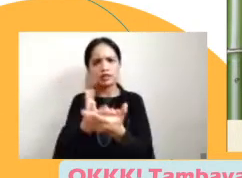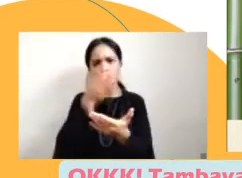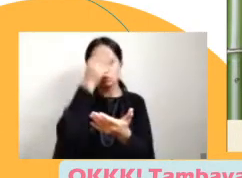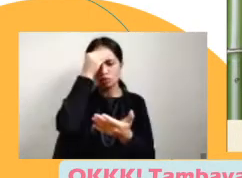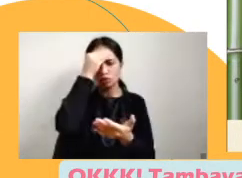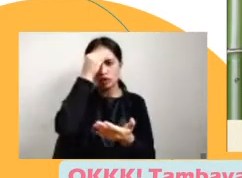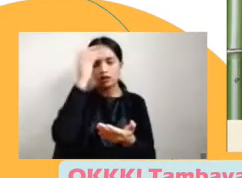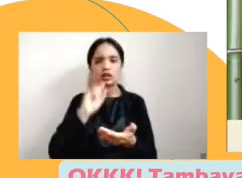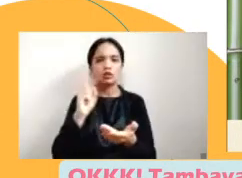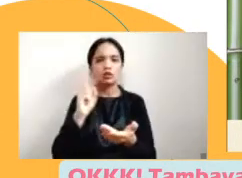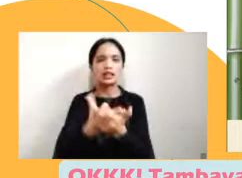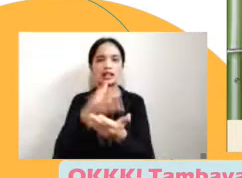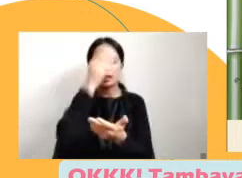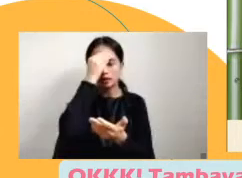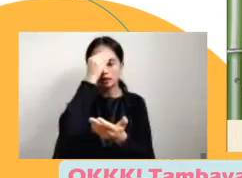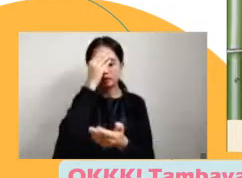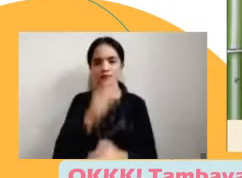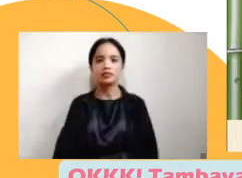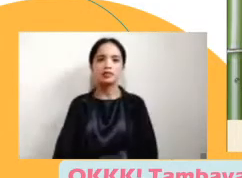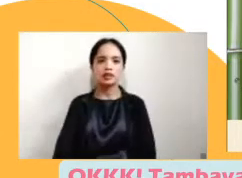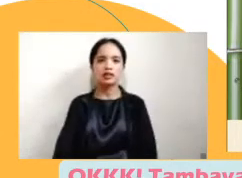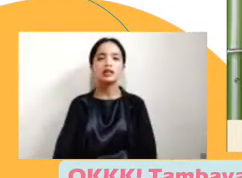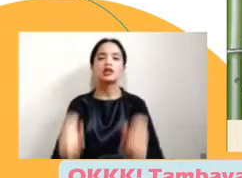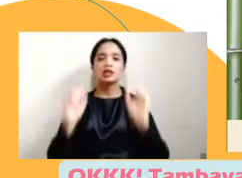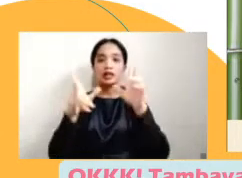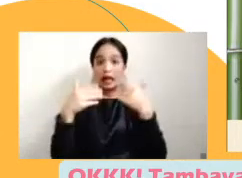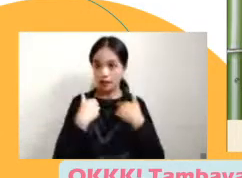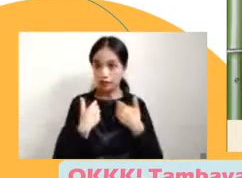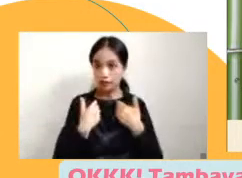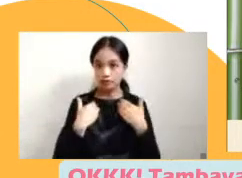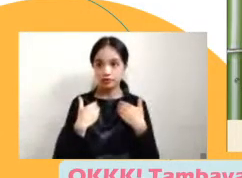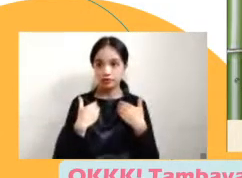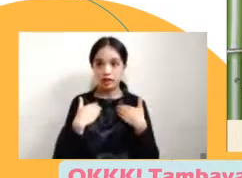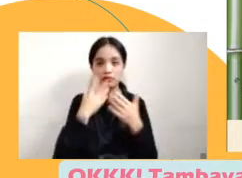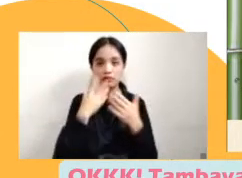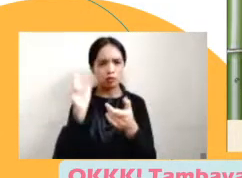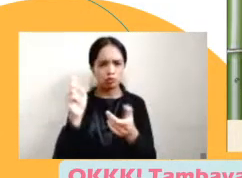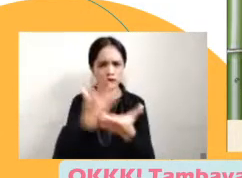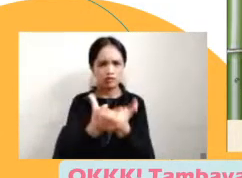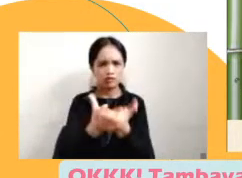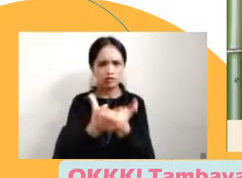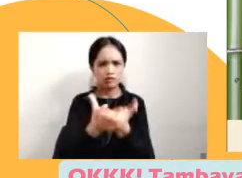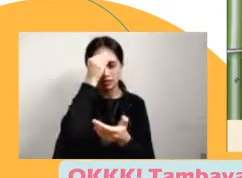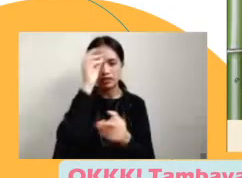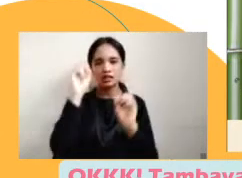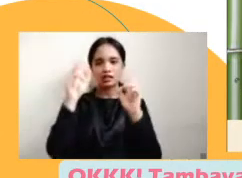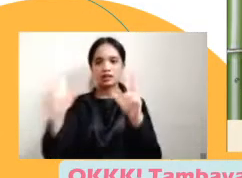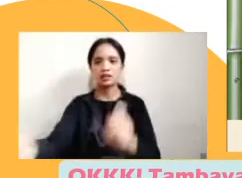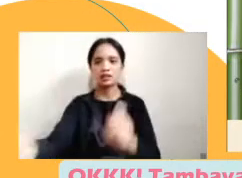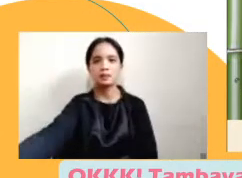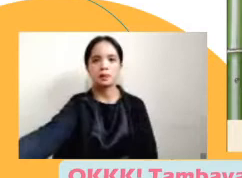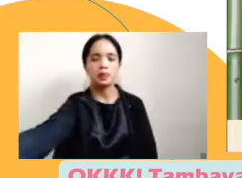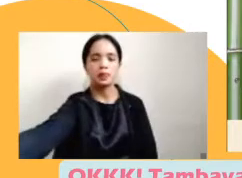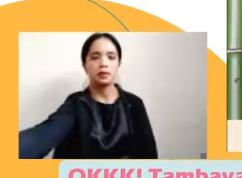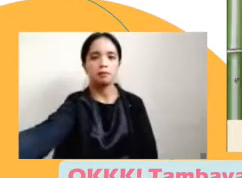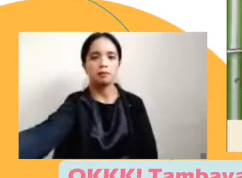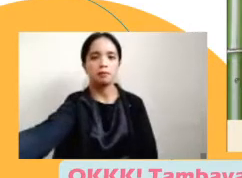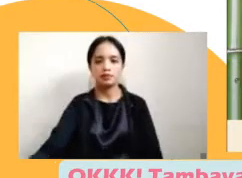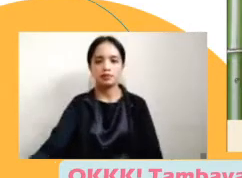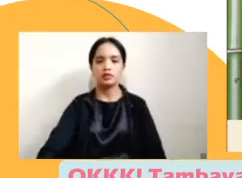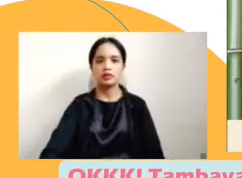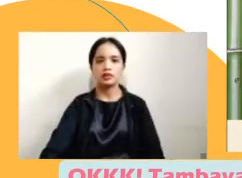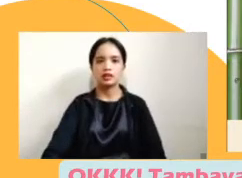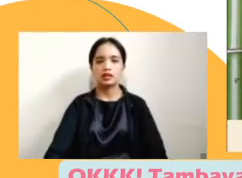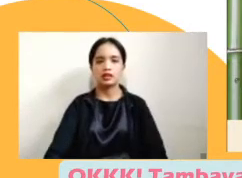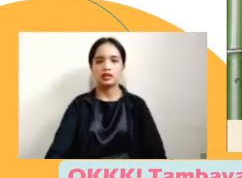inyong nabitbit? Sige nga, meron po ba kayong mga aral? Ayan, sabi ni Mark, natutunan ko po na